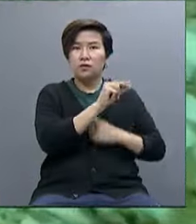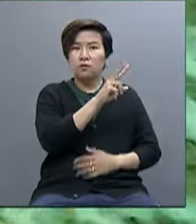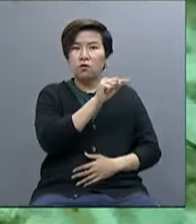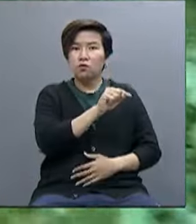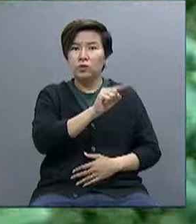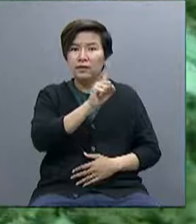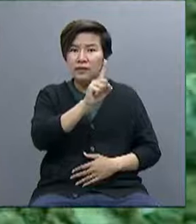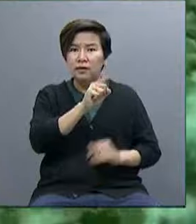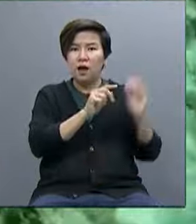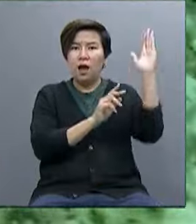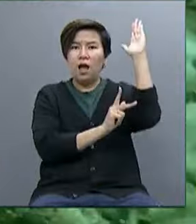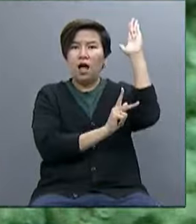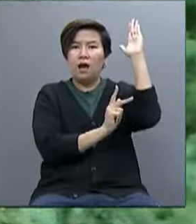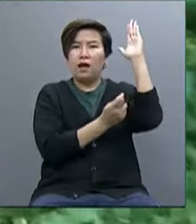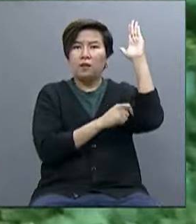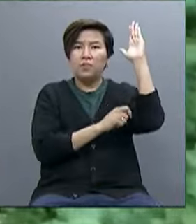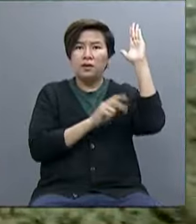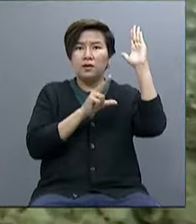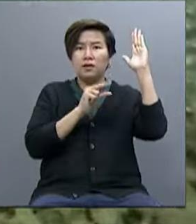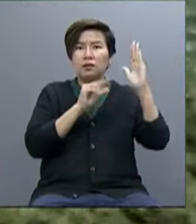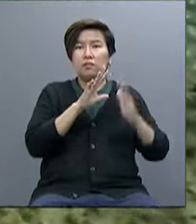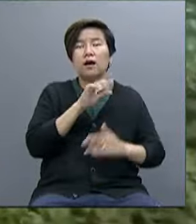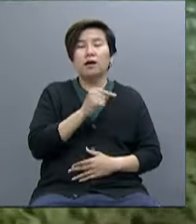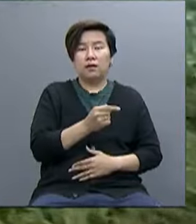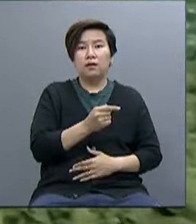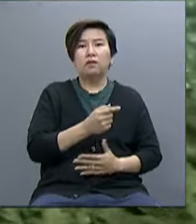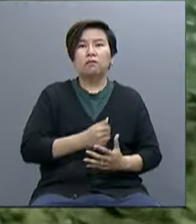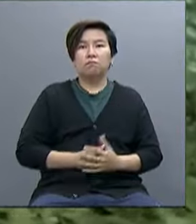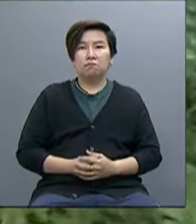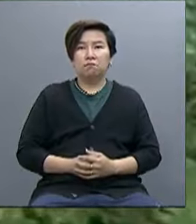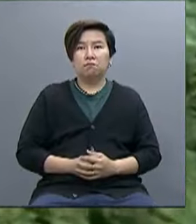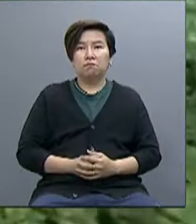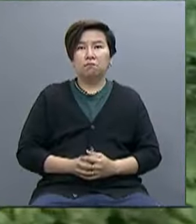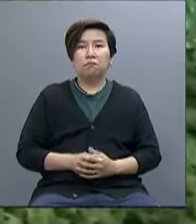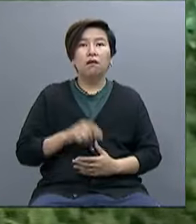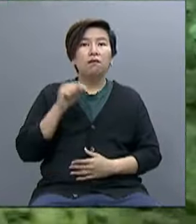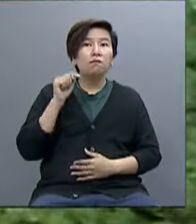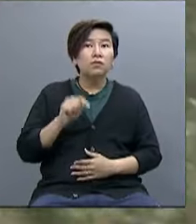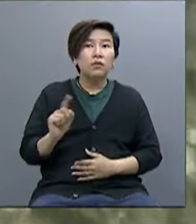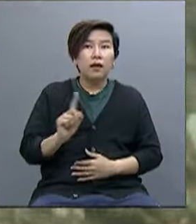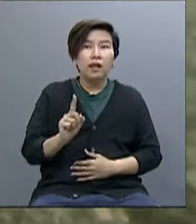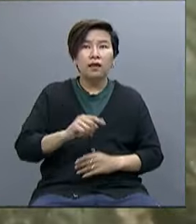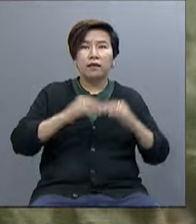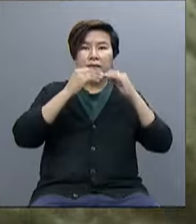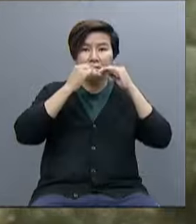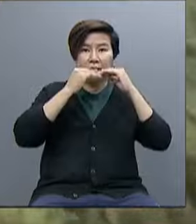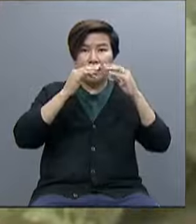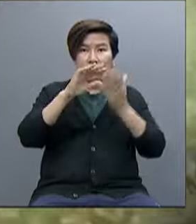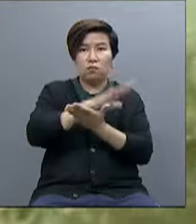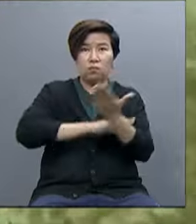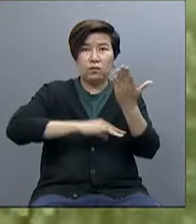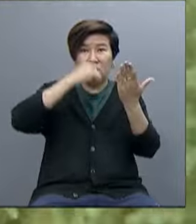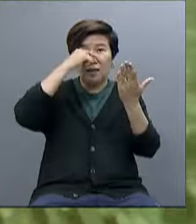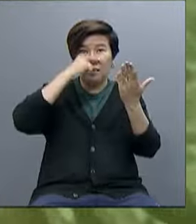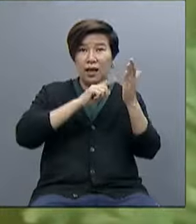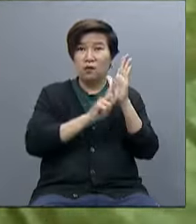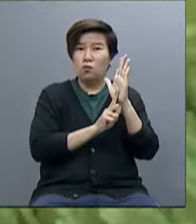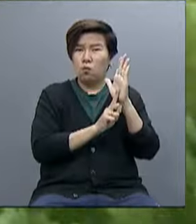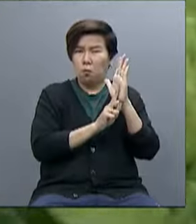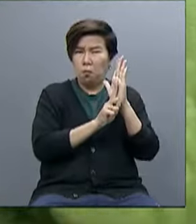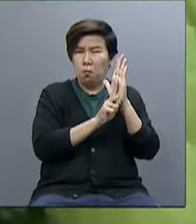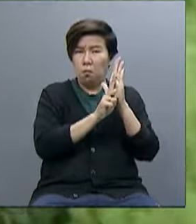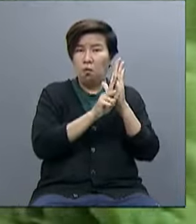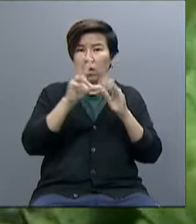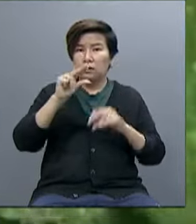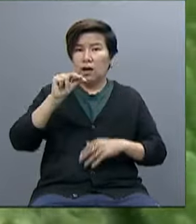นี่เป็นระดับอุณหภูมิในน้ำทะเลนะคะคุณผู้ชมซึ่งตอนนี้เนี่ยทะเลไทยระดับค่าเฉลี่ยของอุณหภูมิมันสูงกว่า